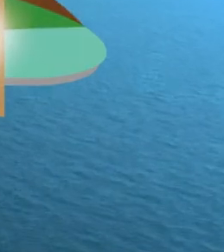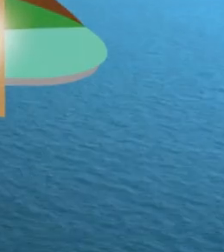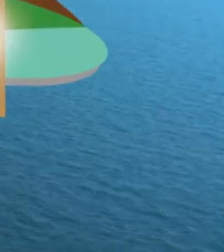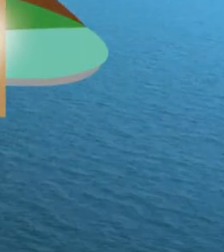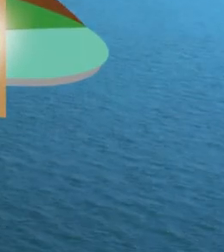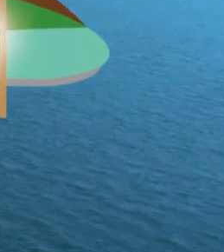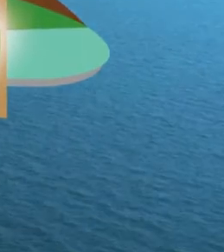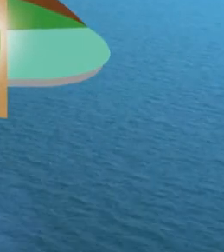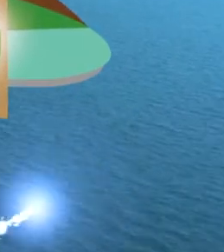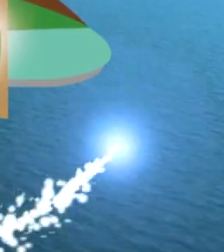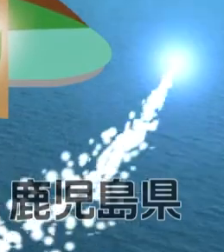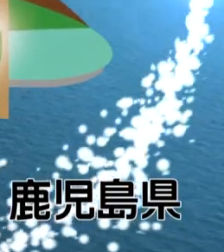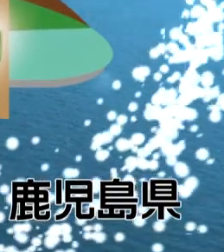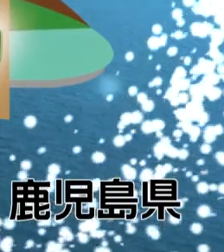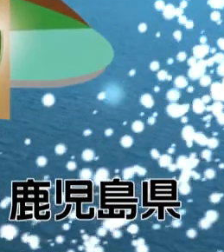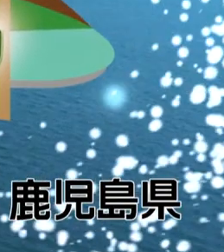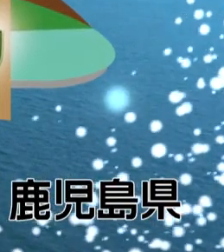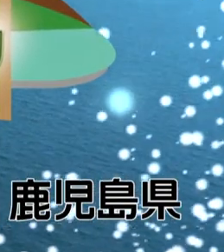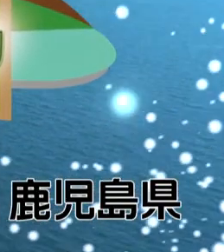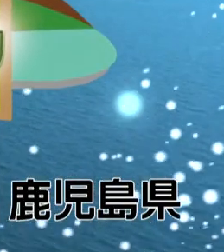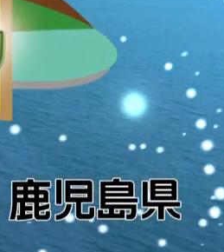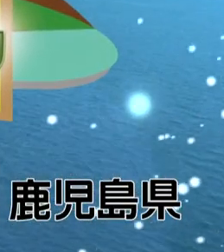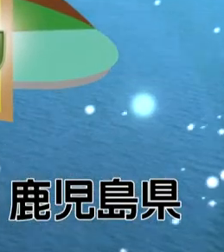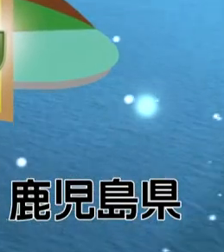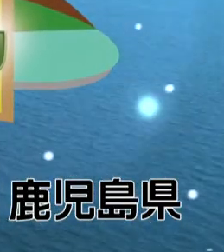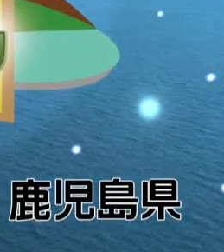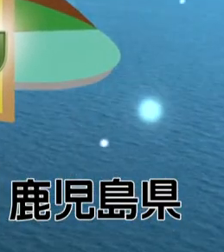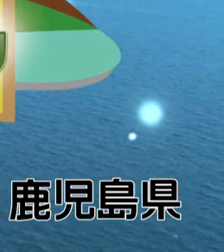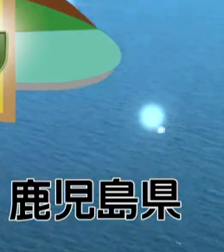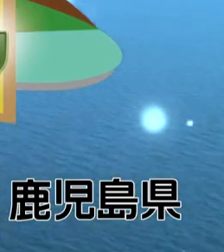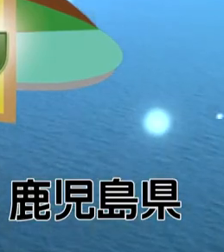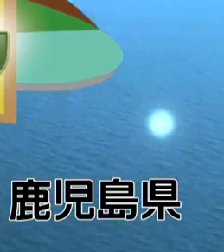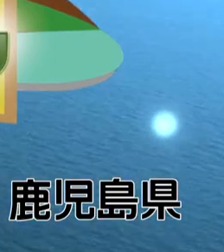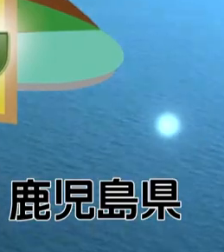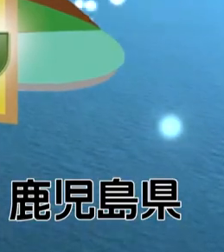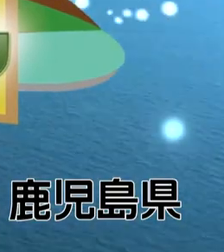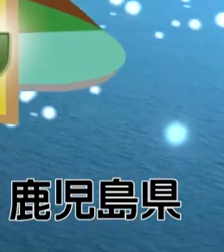前原龍二の前向きチャンネル。